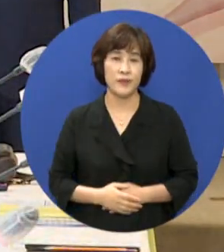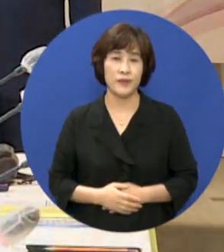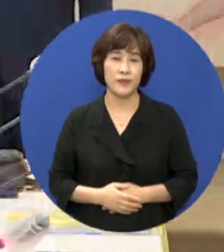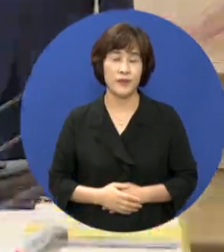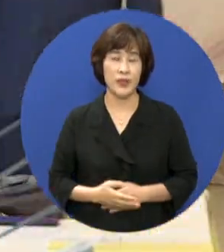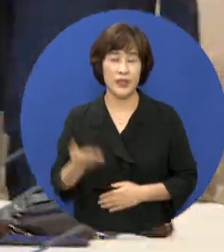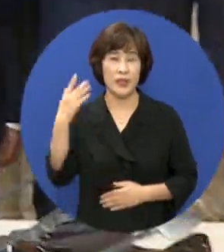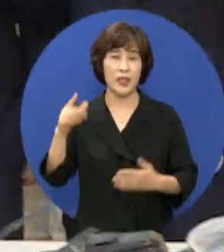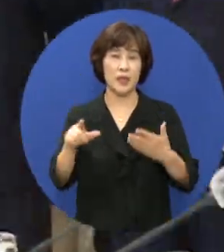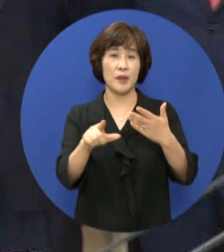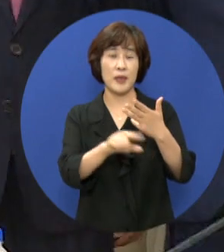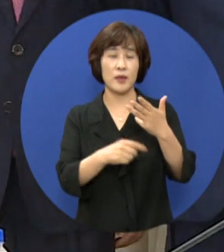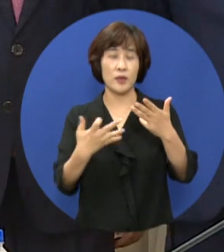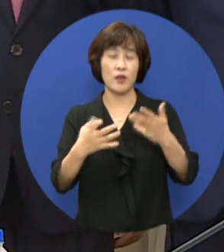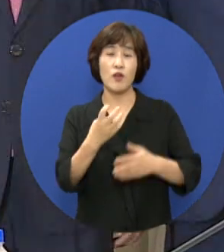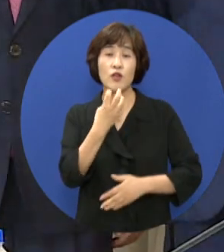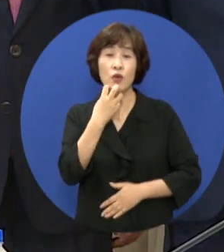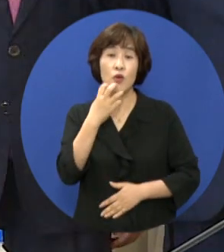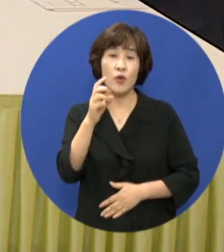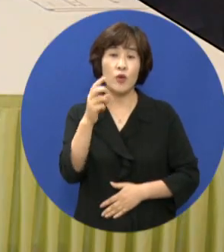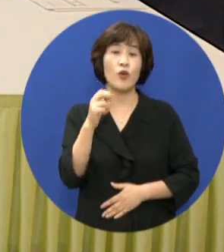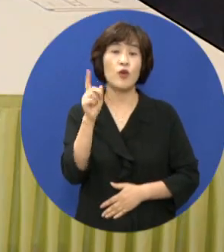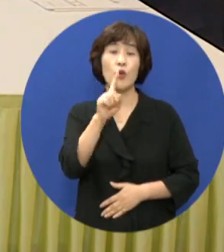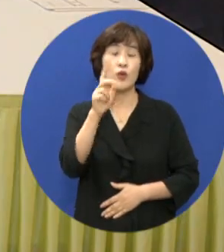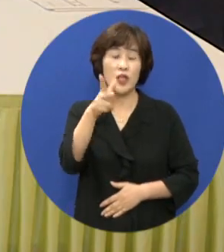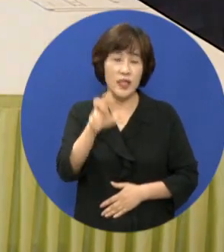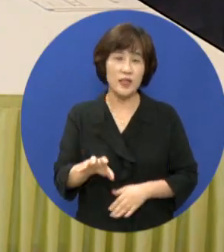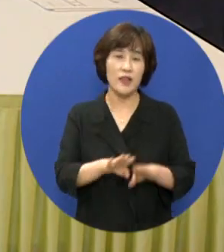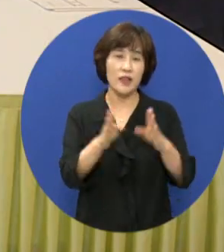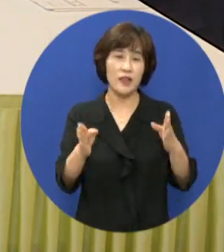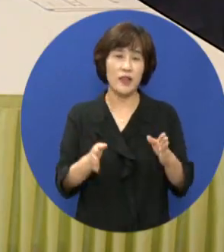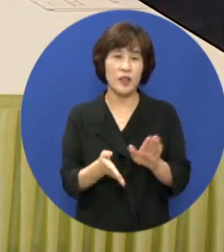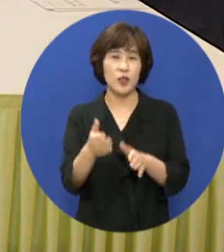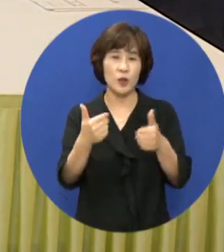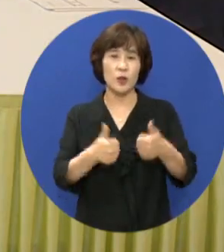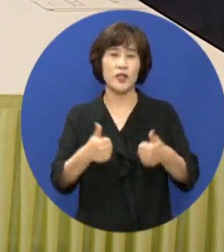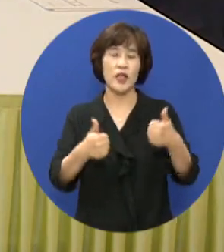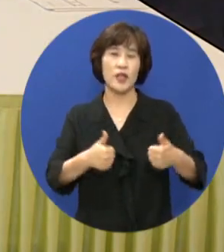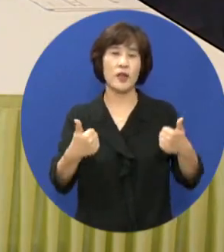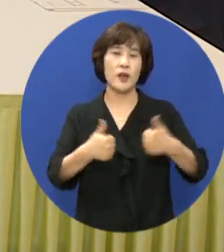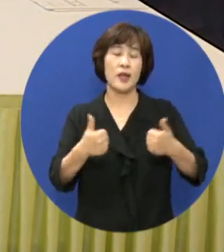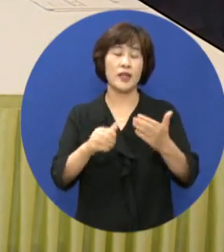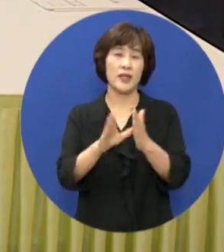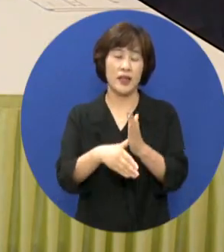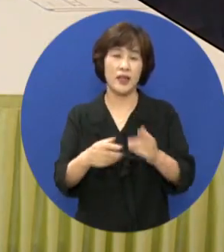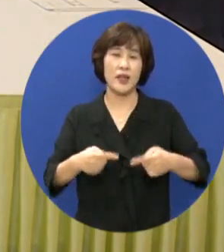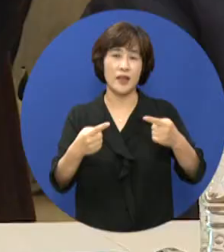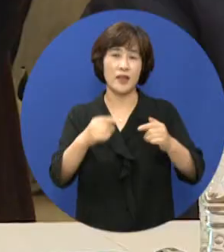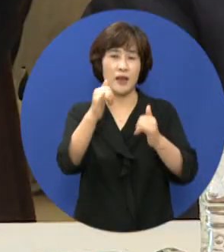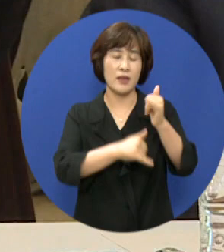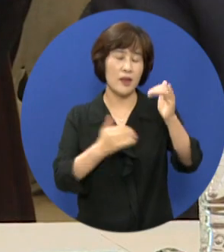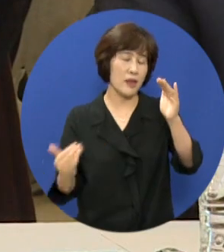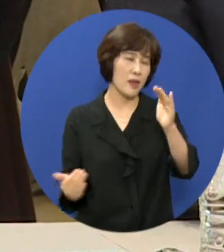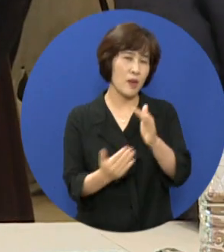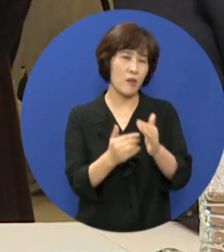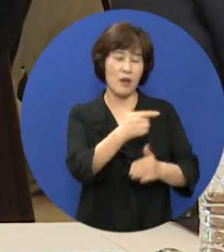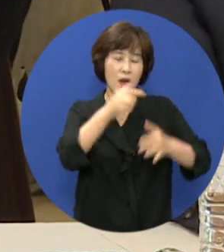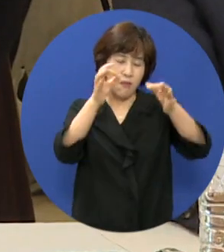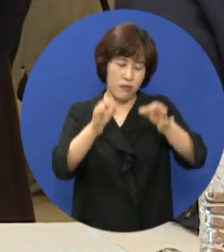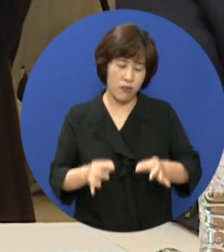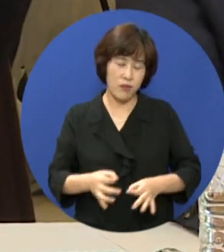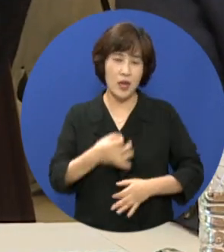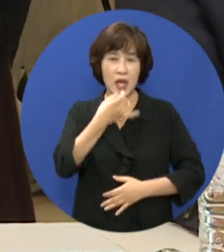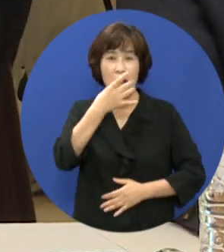김 지사는 지난 19일 서울 프레지던트 호텔에서 열린 시 도지사 협의회의 총회에 참석해 사상 최대 하락폭을 기록한